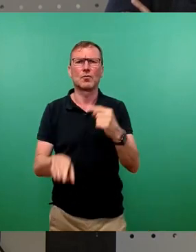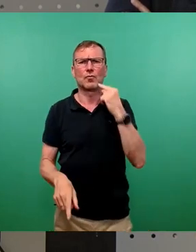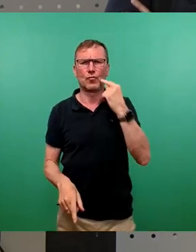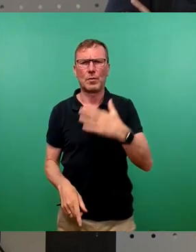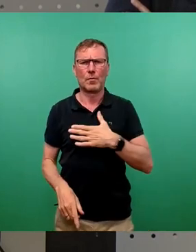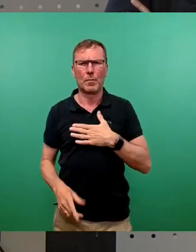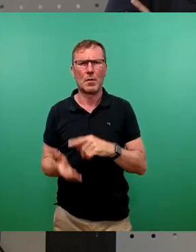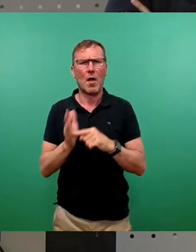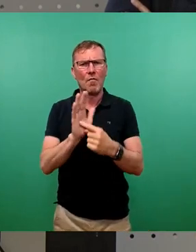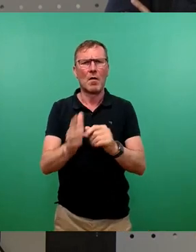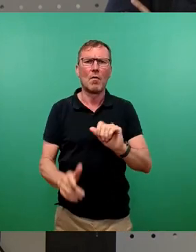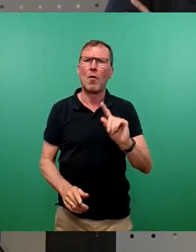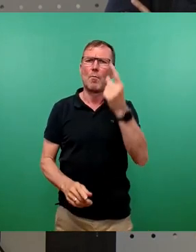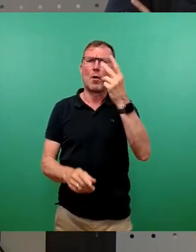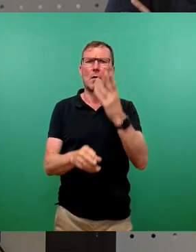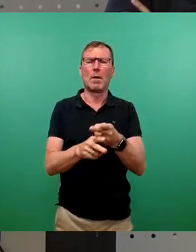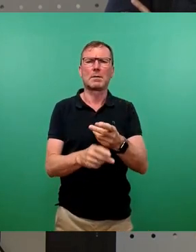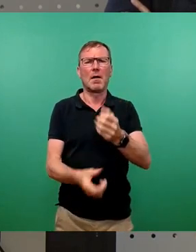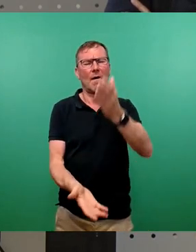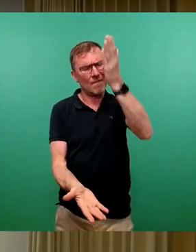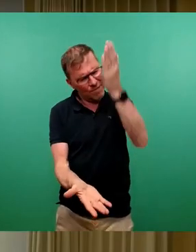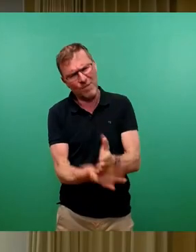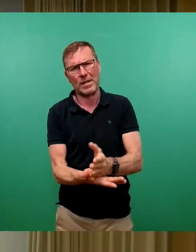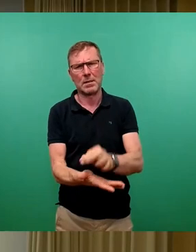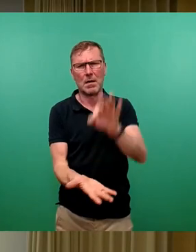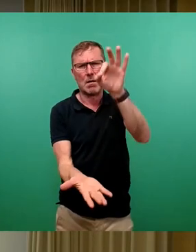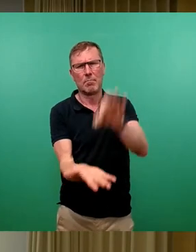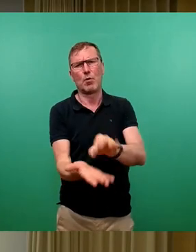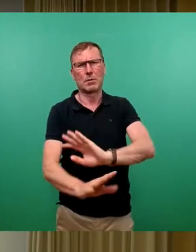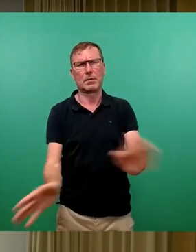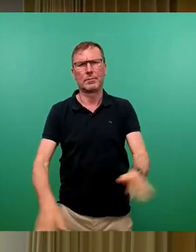OB. Basta, Frau Frohwieser.